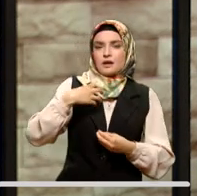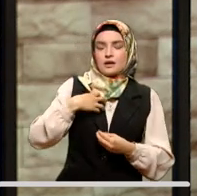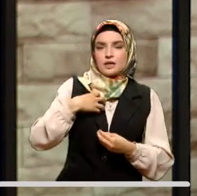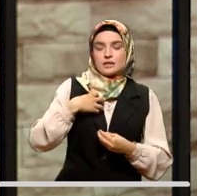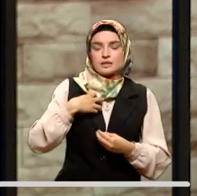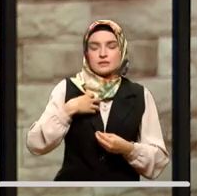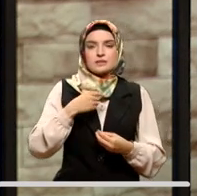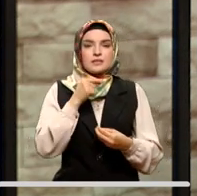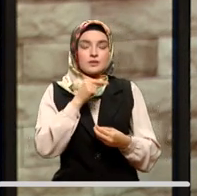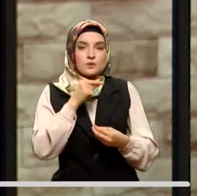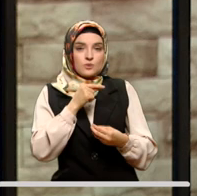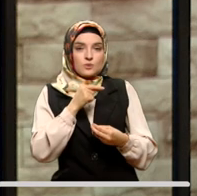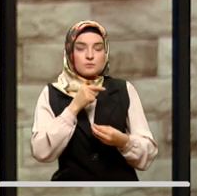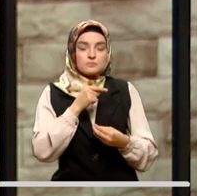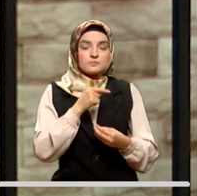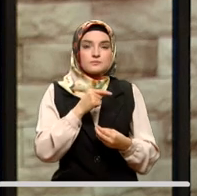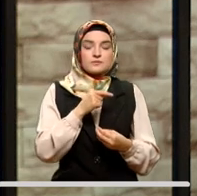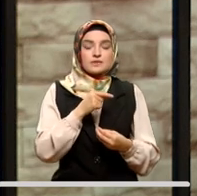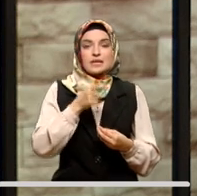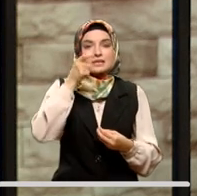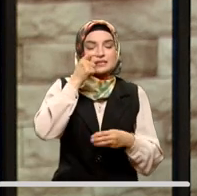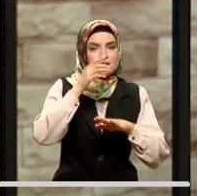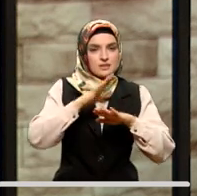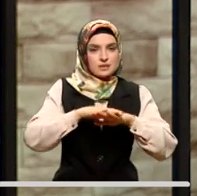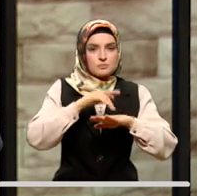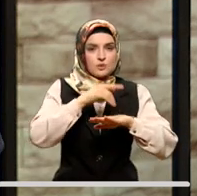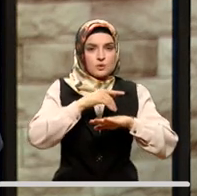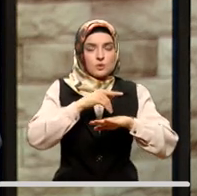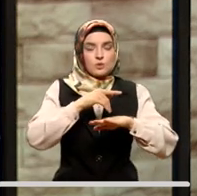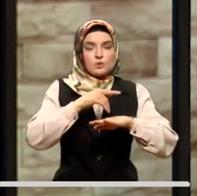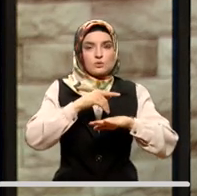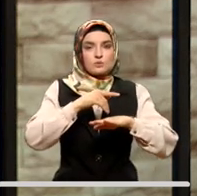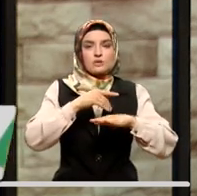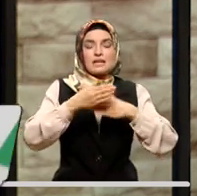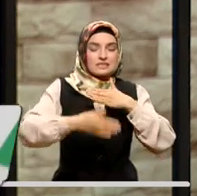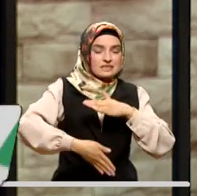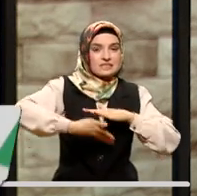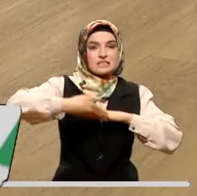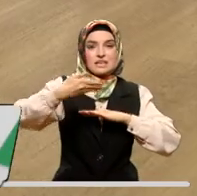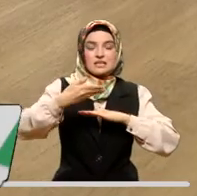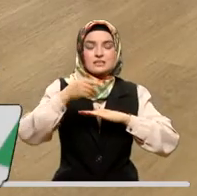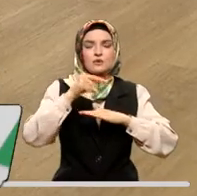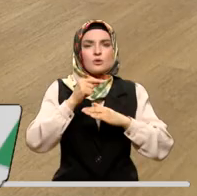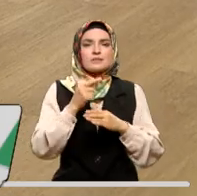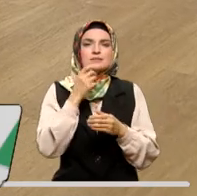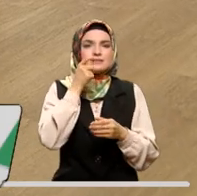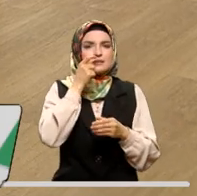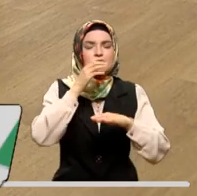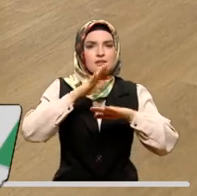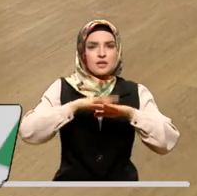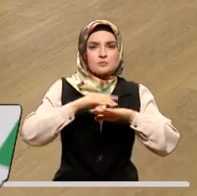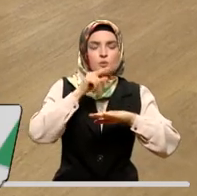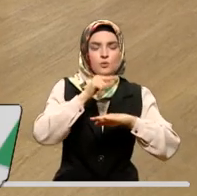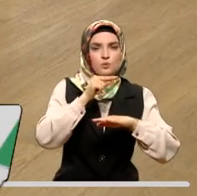mahremiyetine dikkat etmesi, onu mesela altına alırken mahremiyetine dikkat etmesi aslında çocuğun ilk